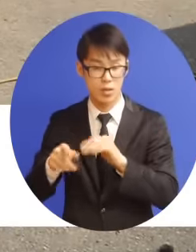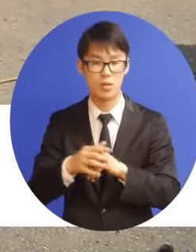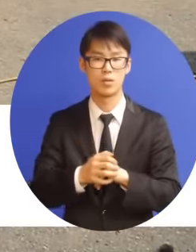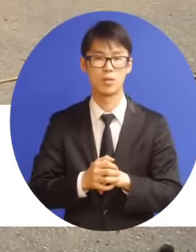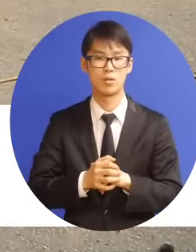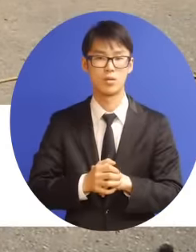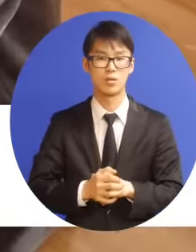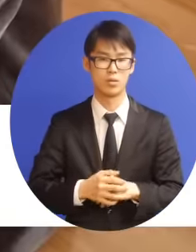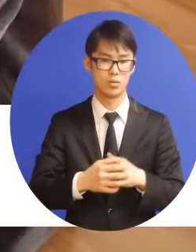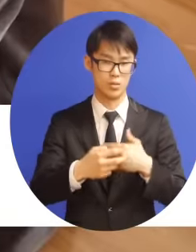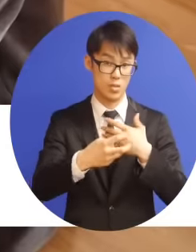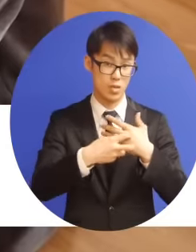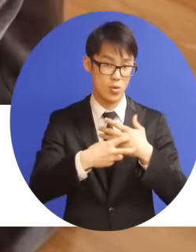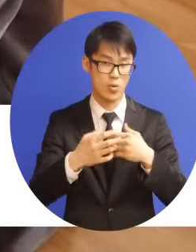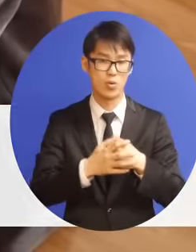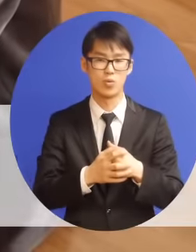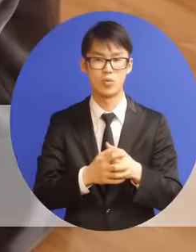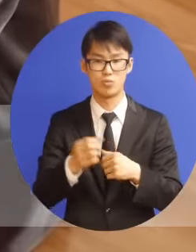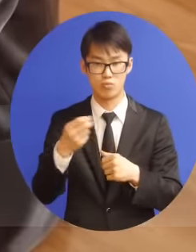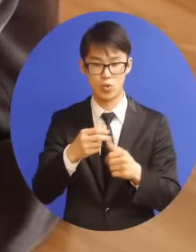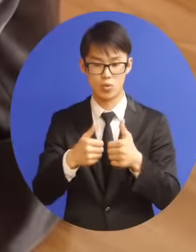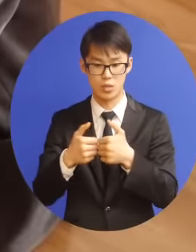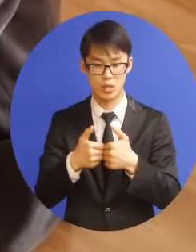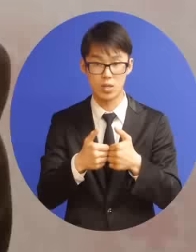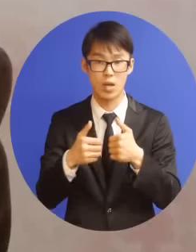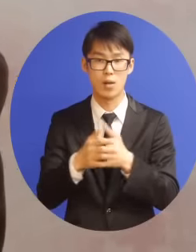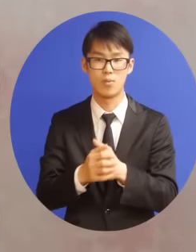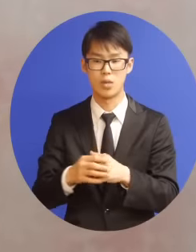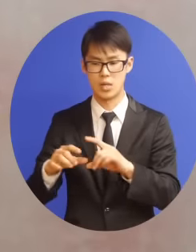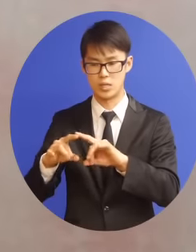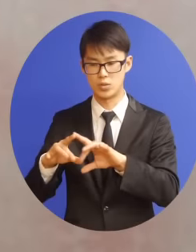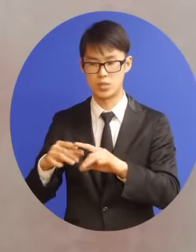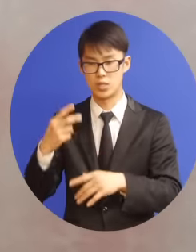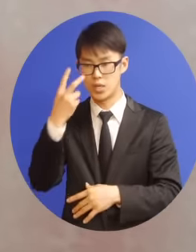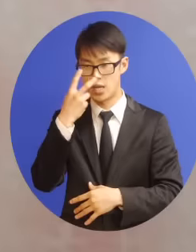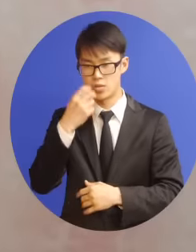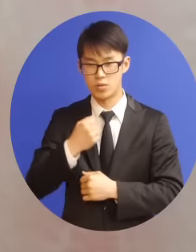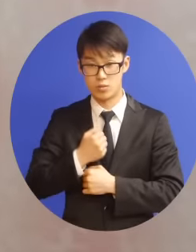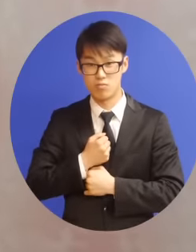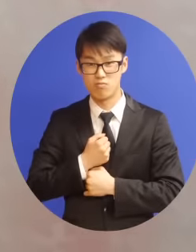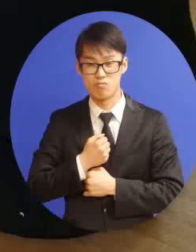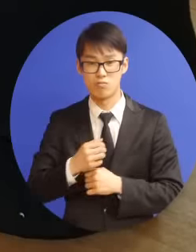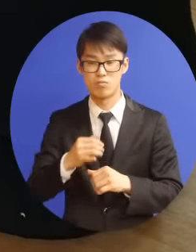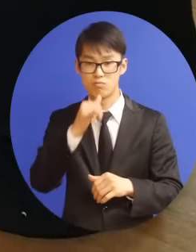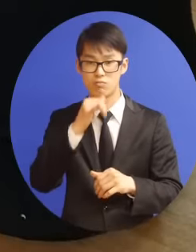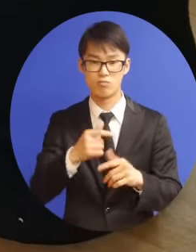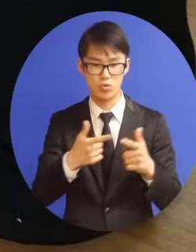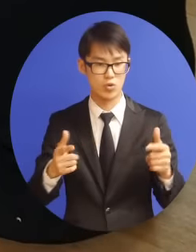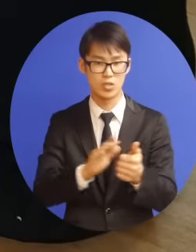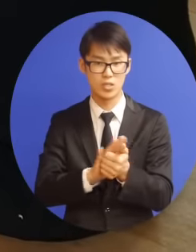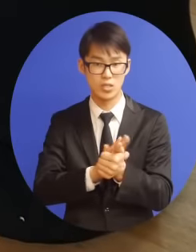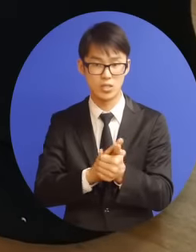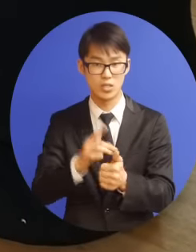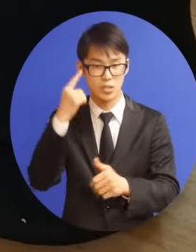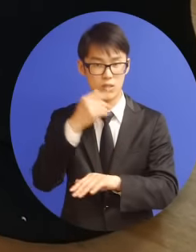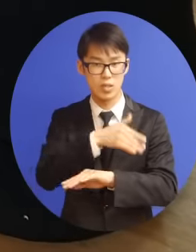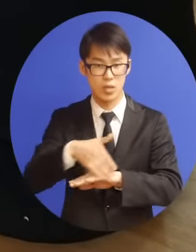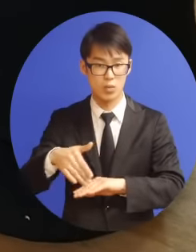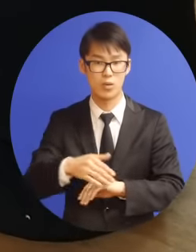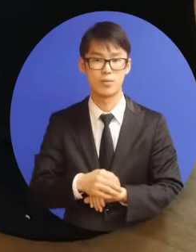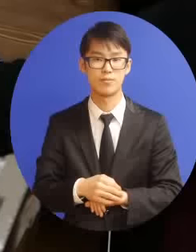계획이며 의료서비스를 비롯해 상담서비스, 전기 안전점검 등 다양한 서비스를 제공할